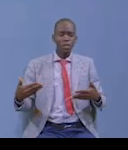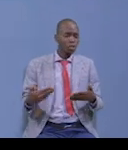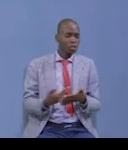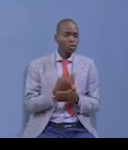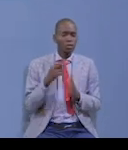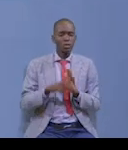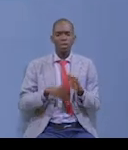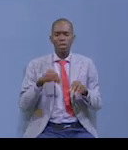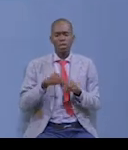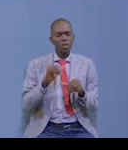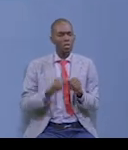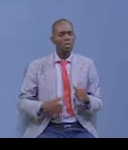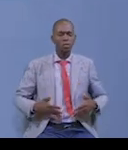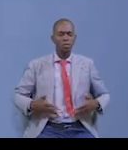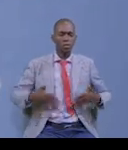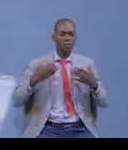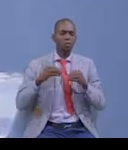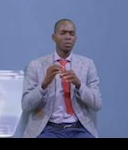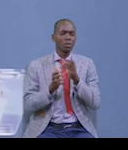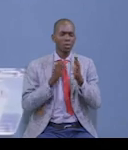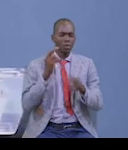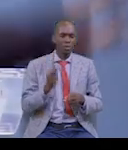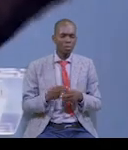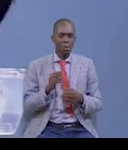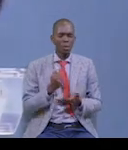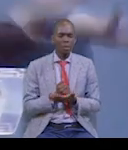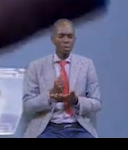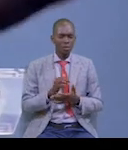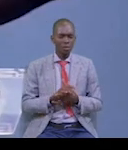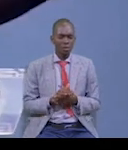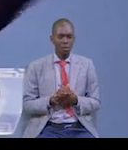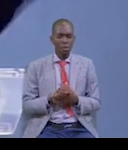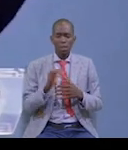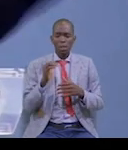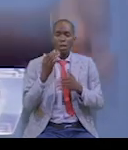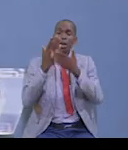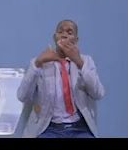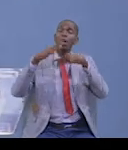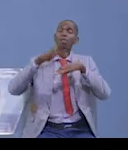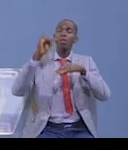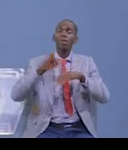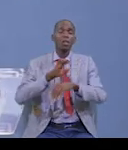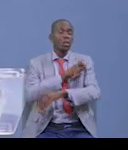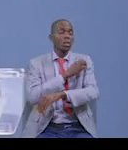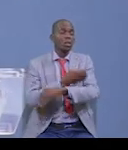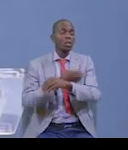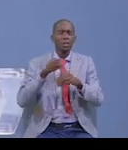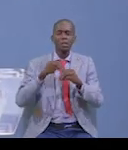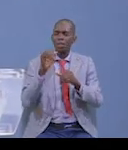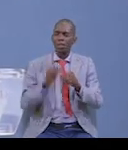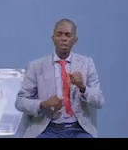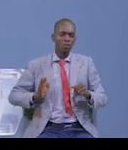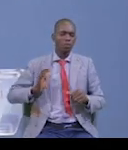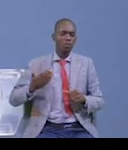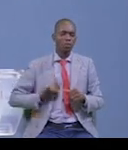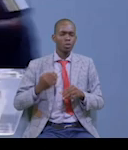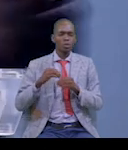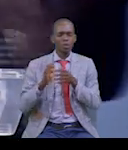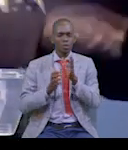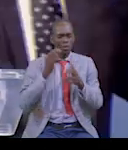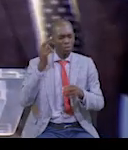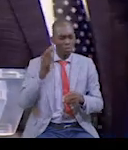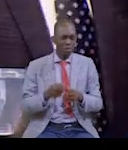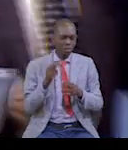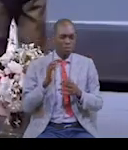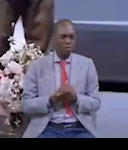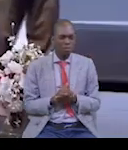every soul. ప్రతి ఆత్మలో ఉజ్జీవము నూతన పరచబడుట. Heavenly energy in every soul. ప్రతి ఆత్మలో